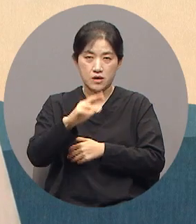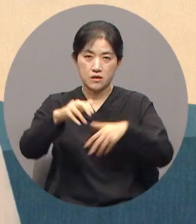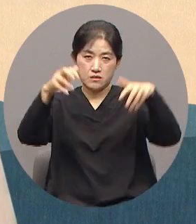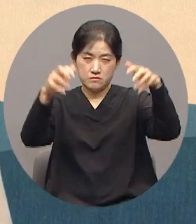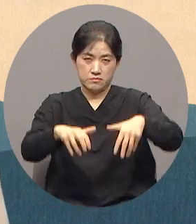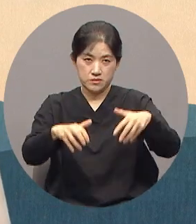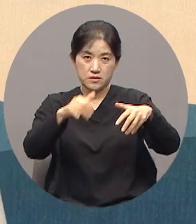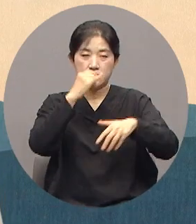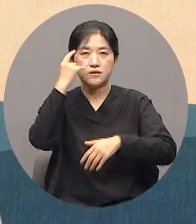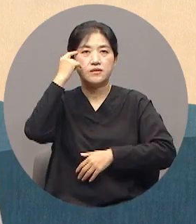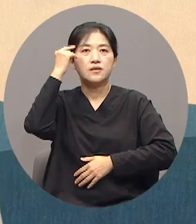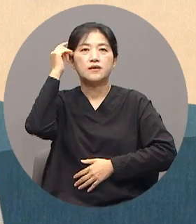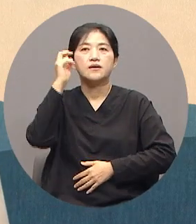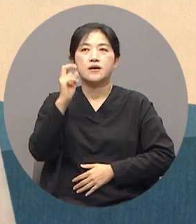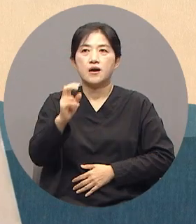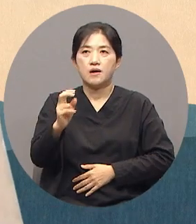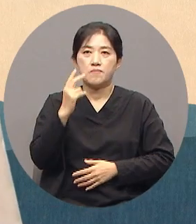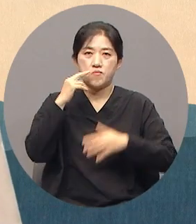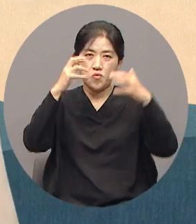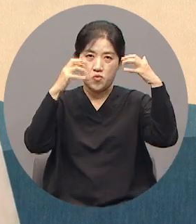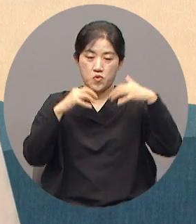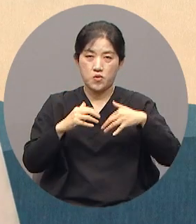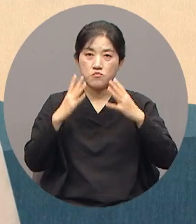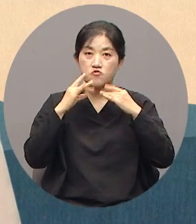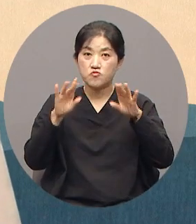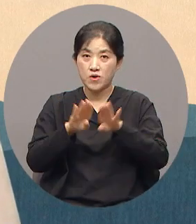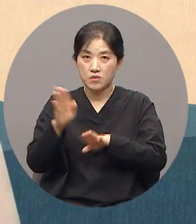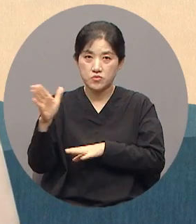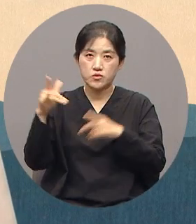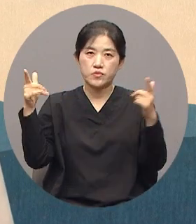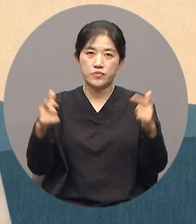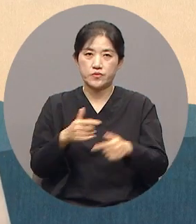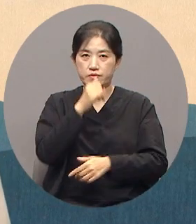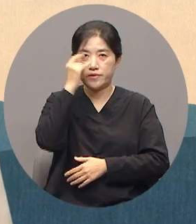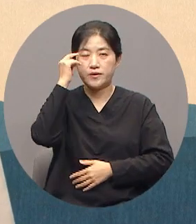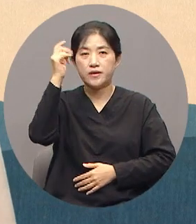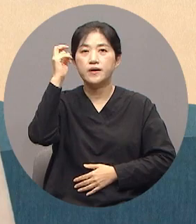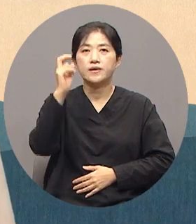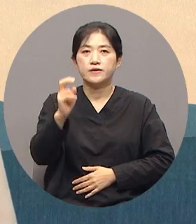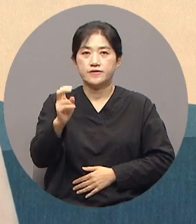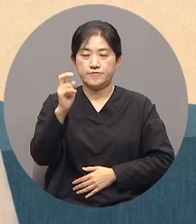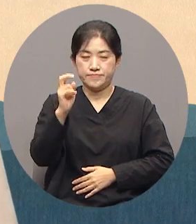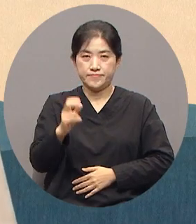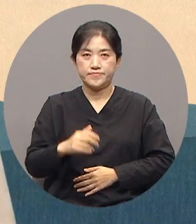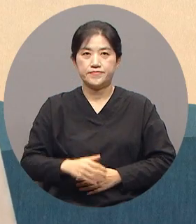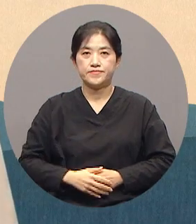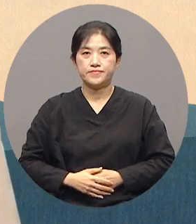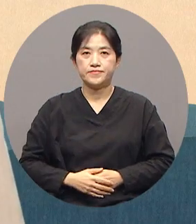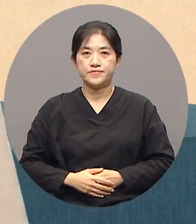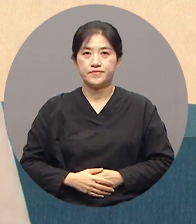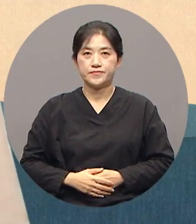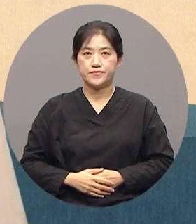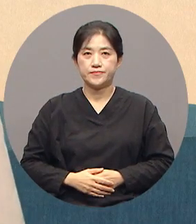비가 내릴 가능성이 있습니다 폭염은 주말부터는 차츰 물러갈 전망입니다 지금까지 연휴 날씨 전해드렸습니다 l